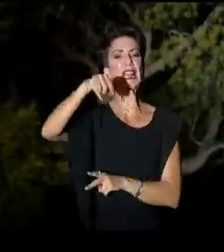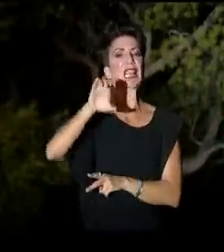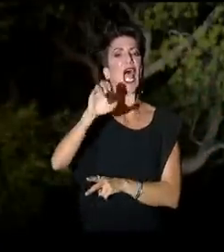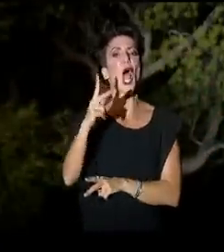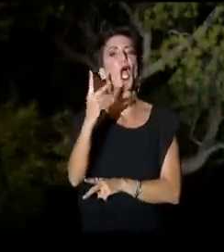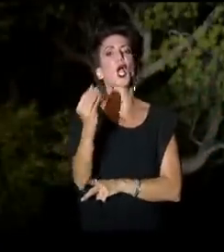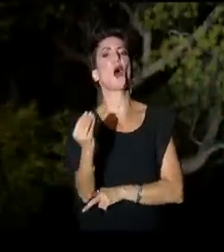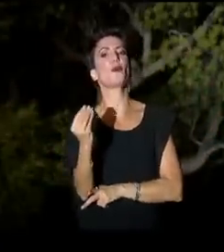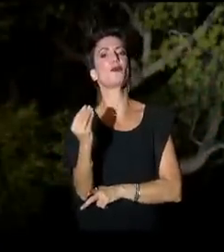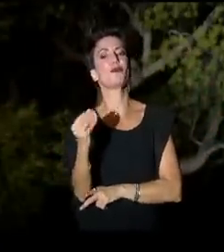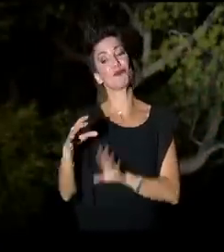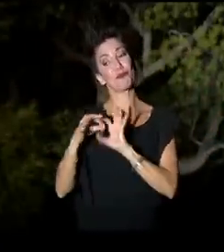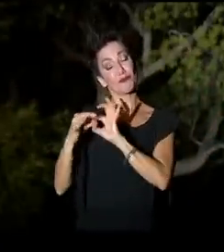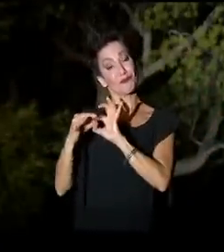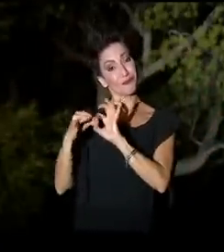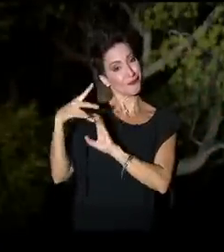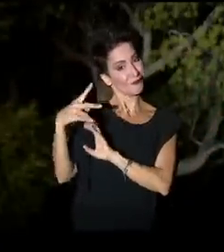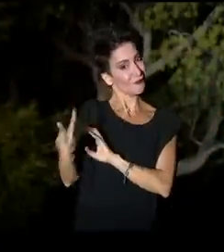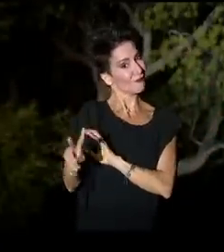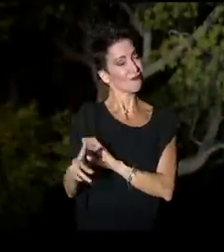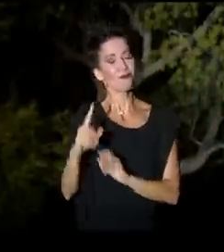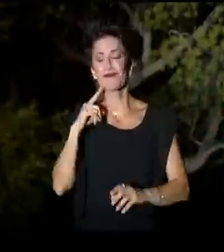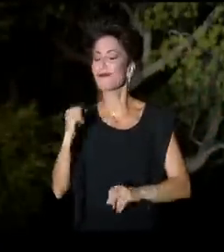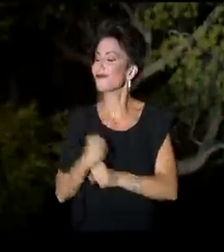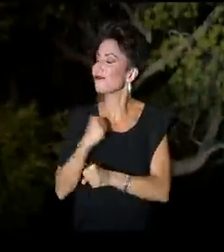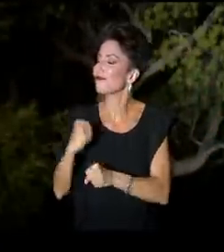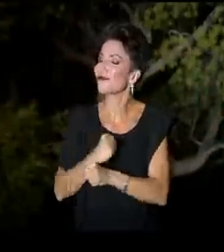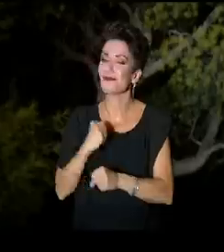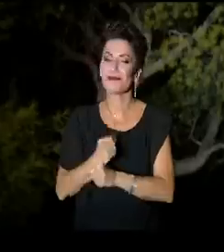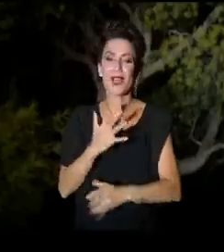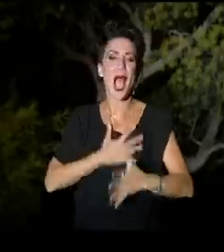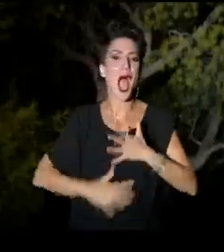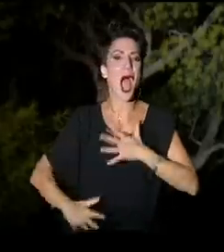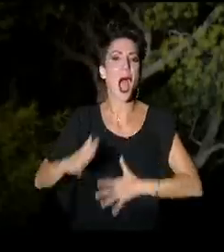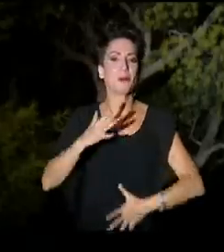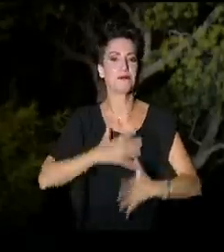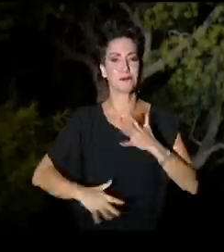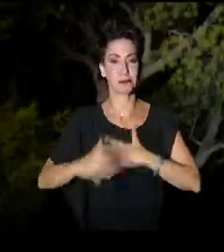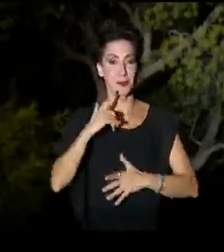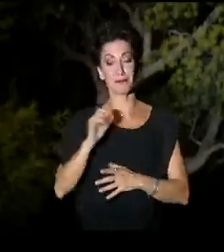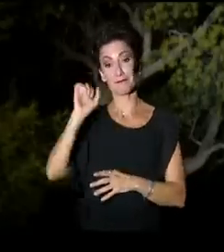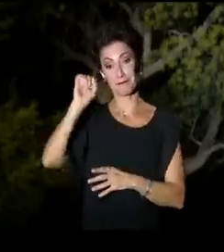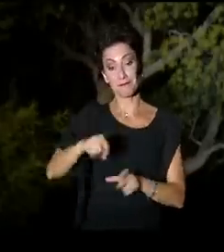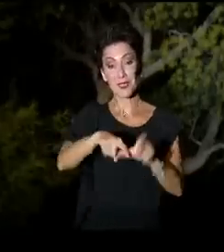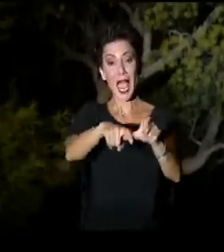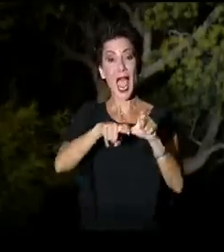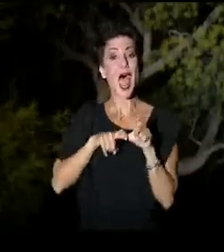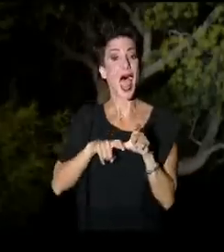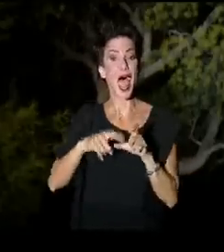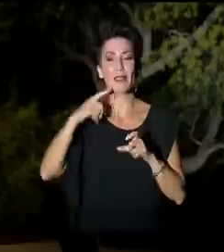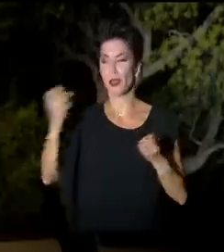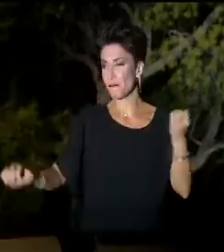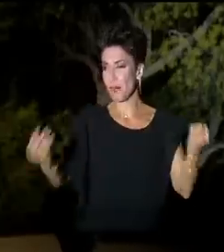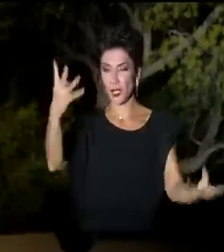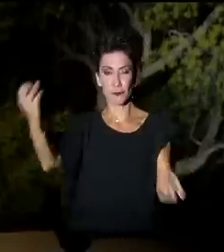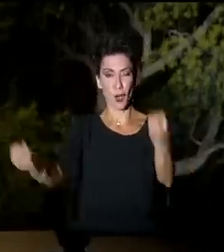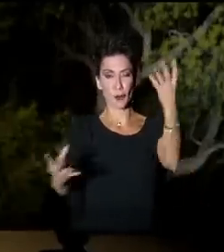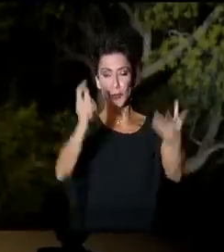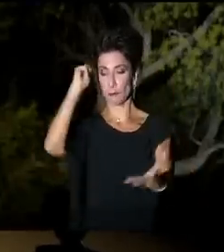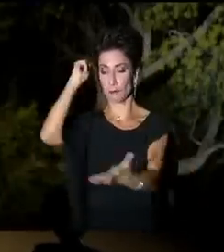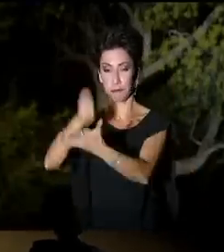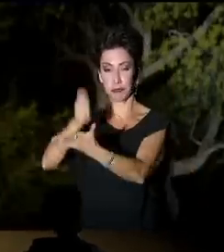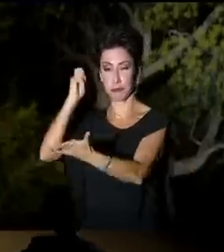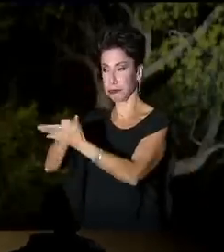και στους συνεργάτες της που δούλεψαν με αγάπη, στις εταιρείες Erco και Linnea Light που ανέλαβαν την προμήθεια των